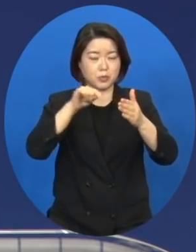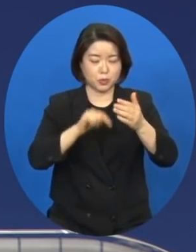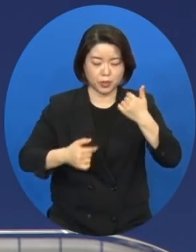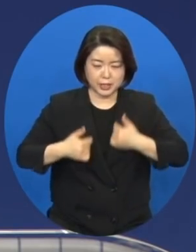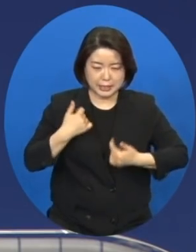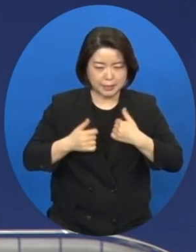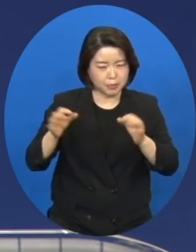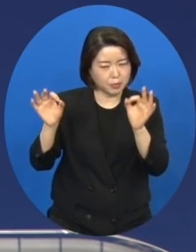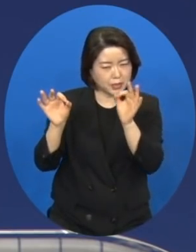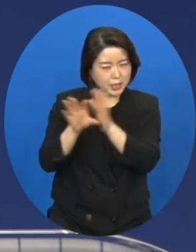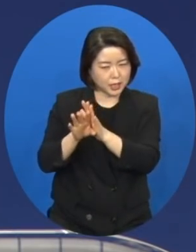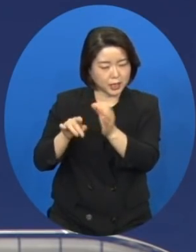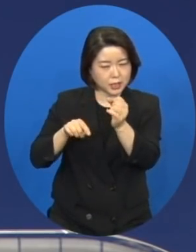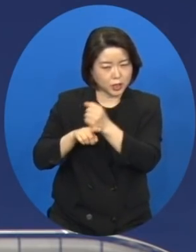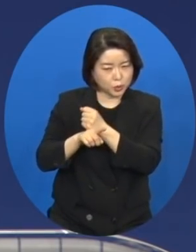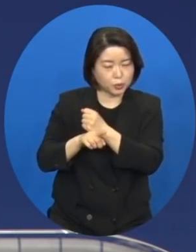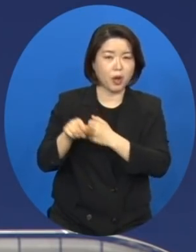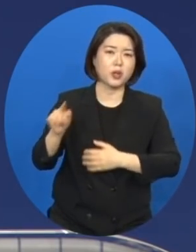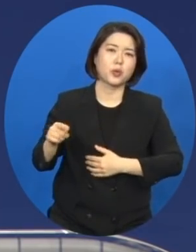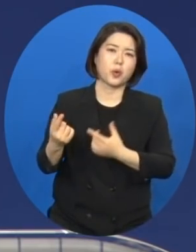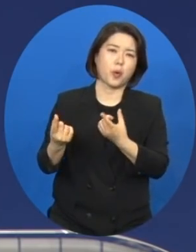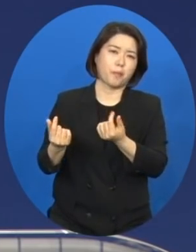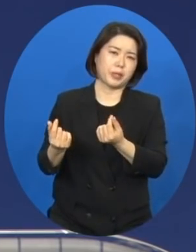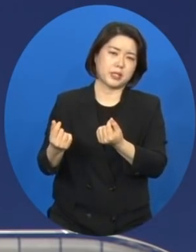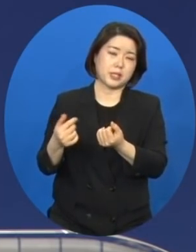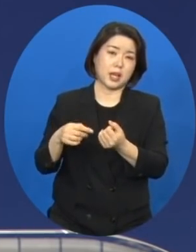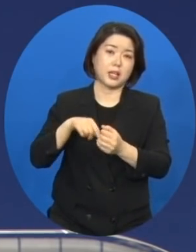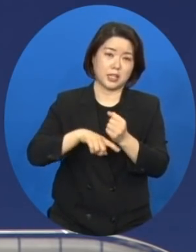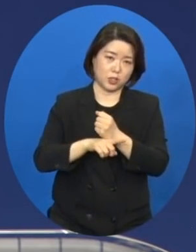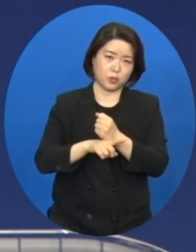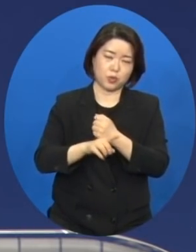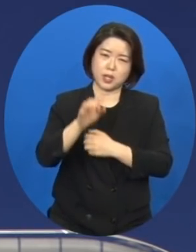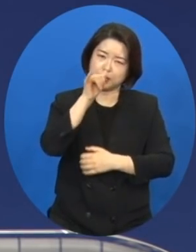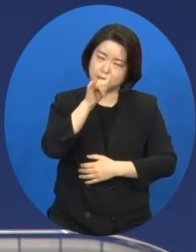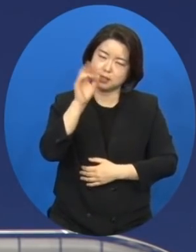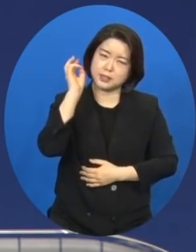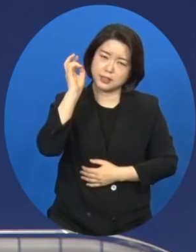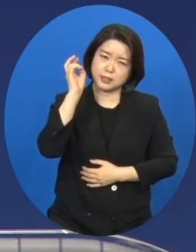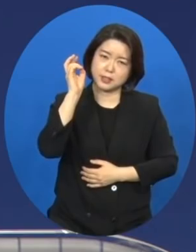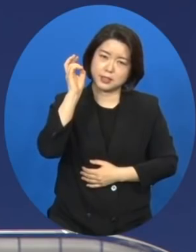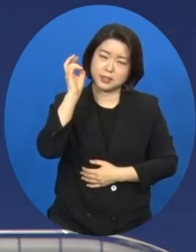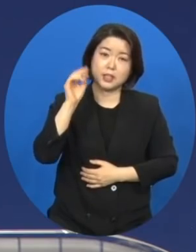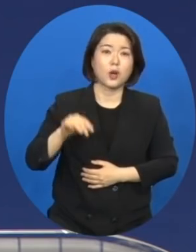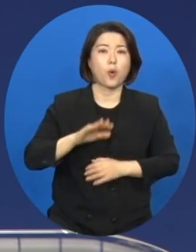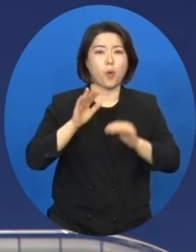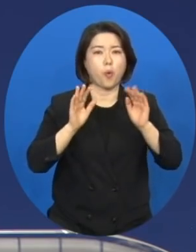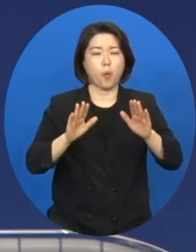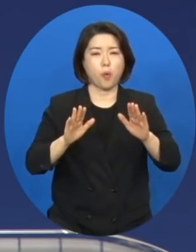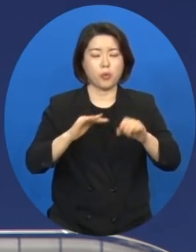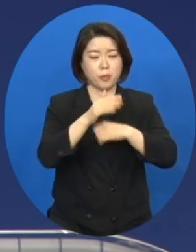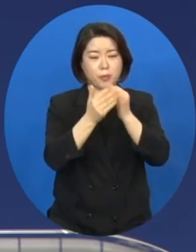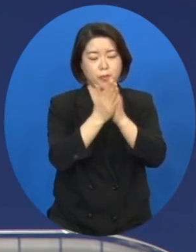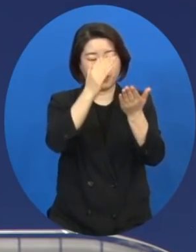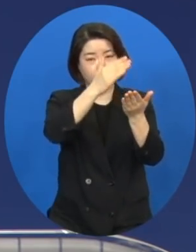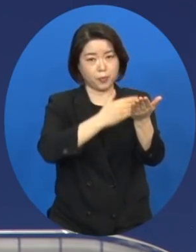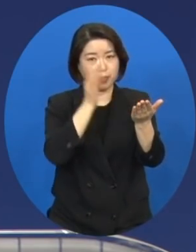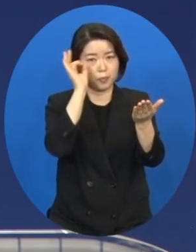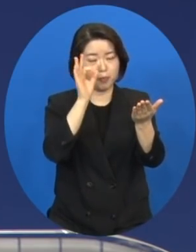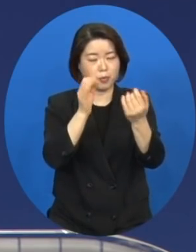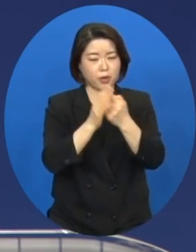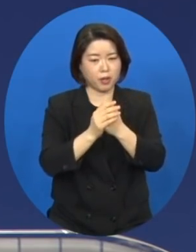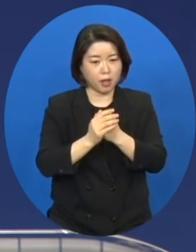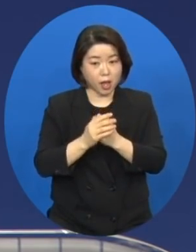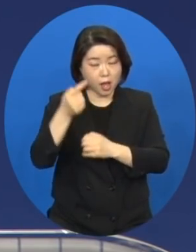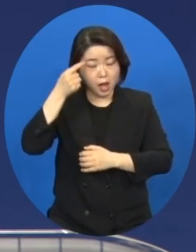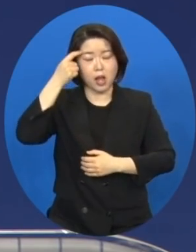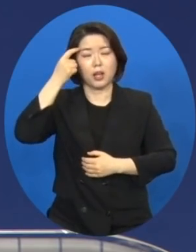이유도 혹시 이와 같은 동일한 이유가 아닐까라는 것을 오늘 본문을 통해서 우리는 들을 수 있어야